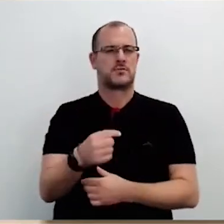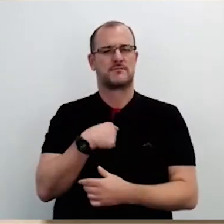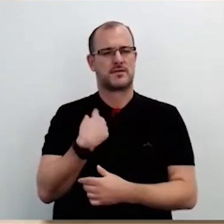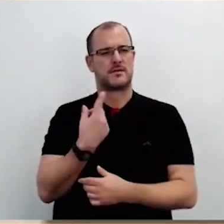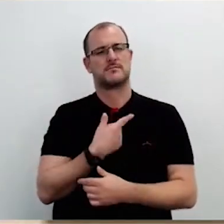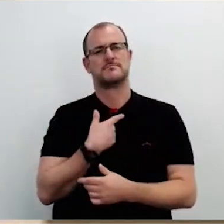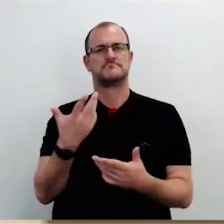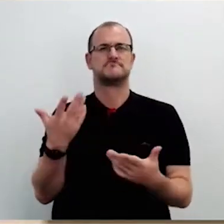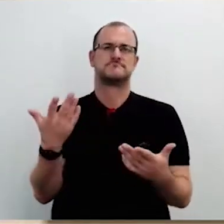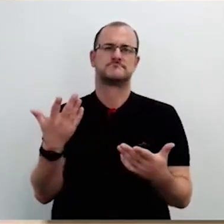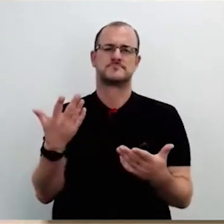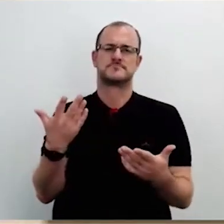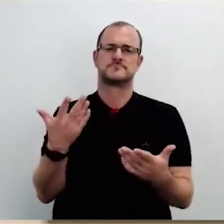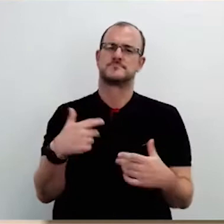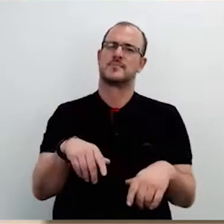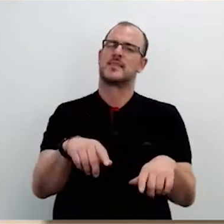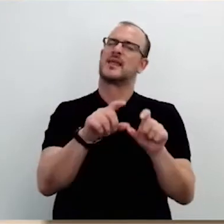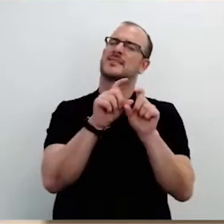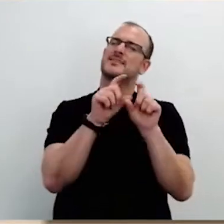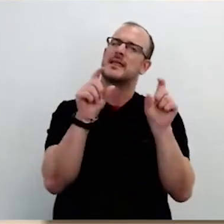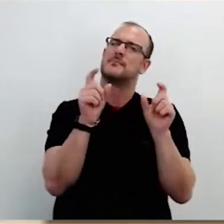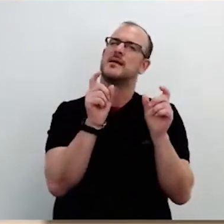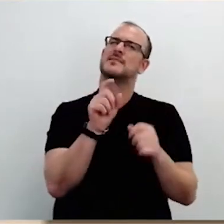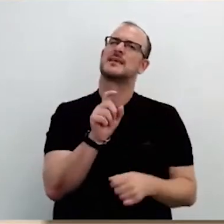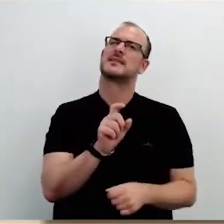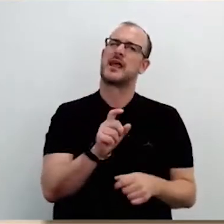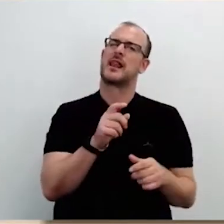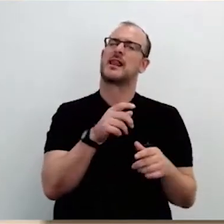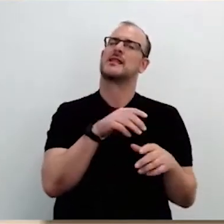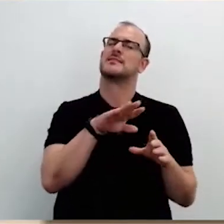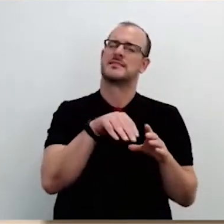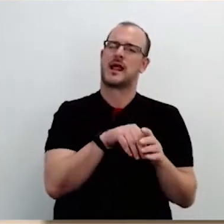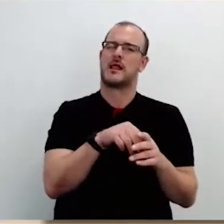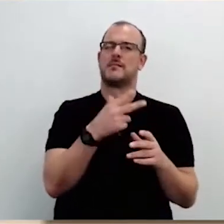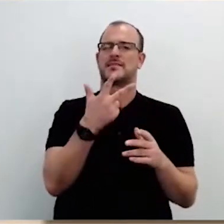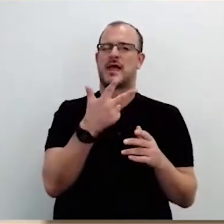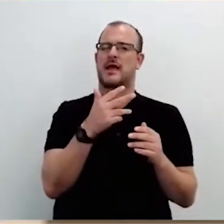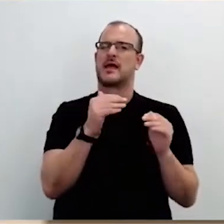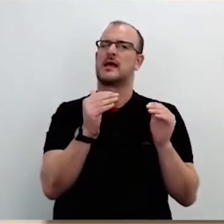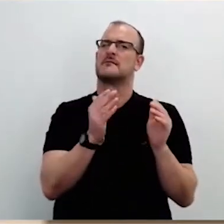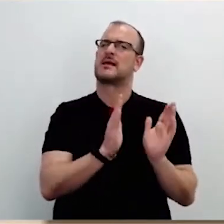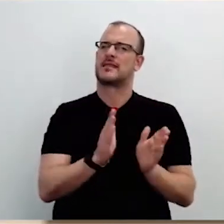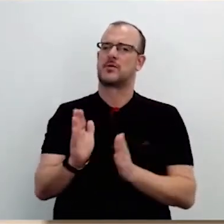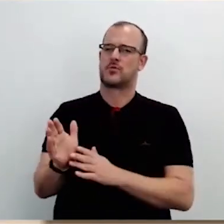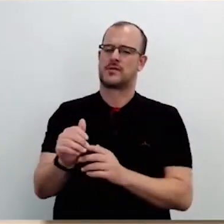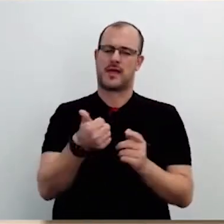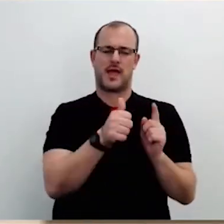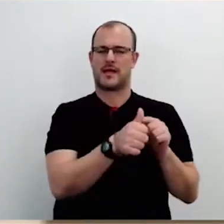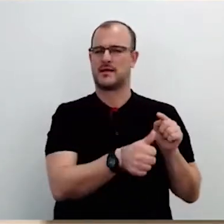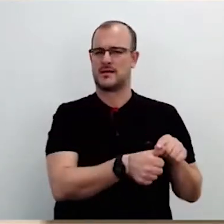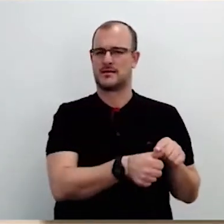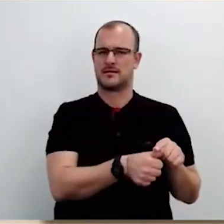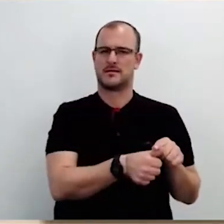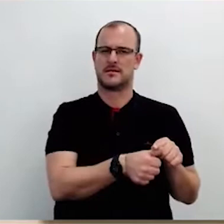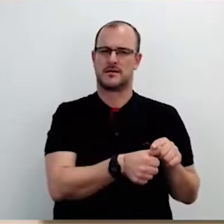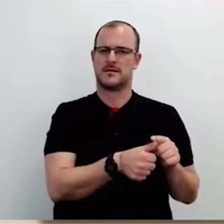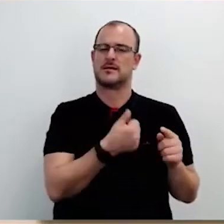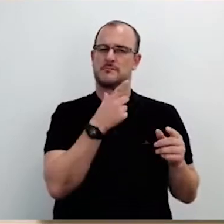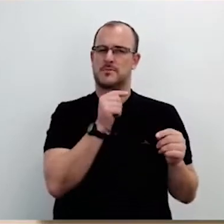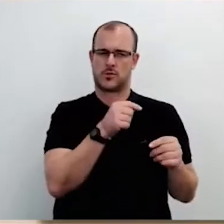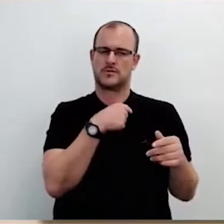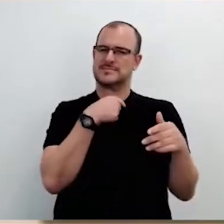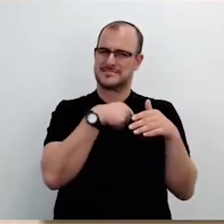teilen eigentlich das Thema digitale Teilhabe in drei Kategorien ein. Das erste ist eben der